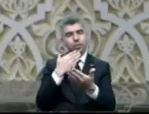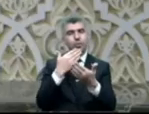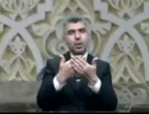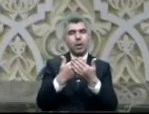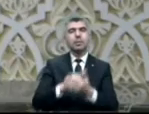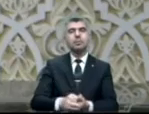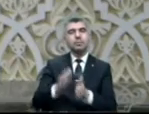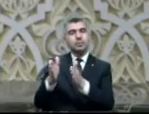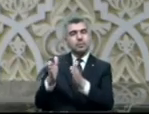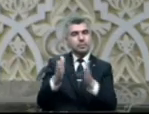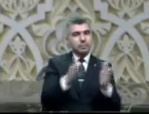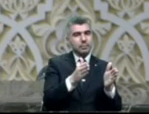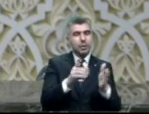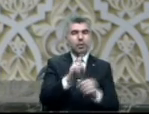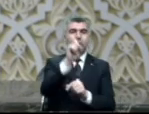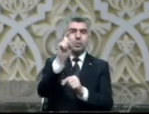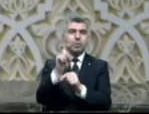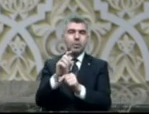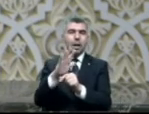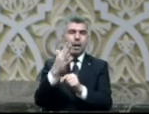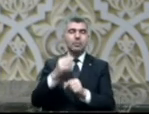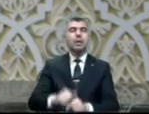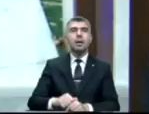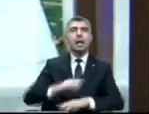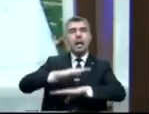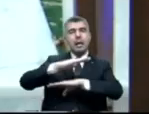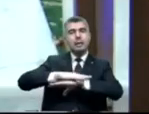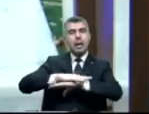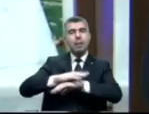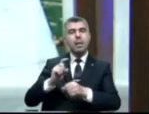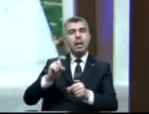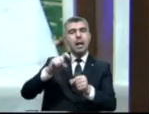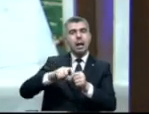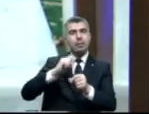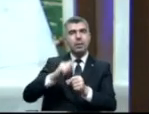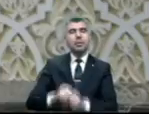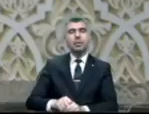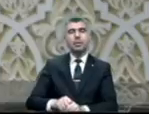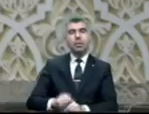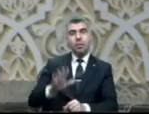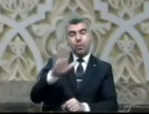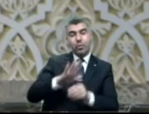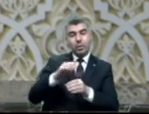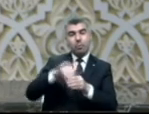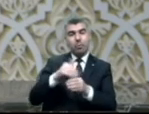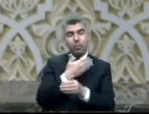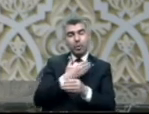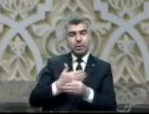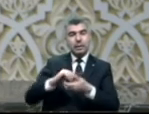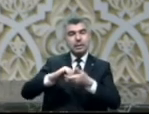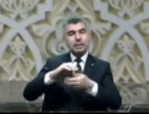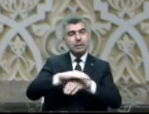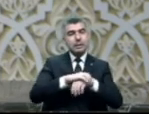جزيلا. إذا نمر إلى السؤال الخامس، موضوعه احترام الحرية النقابية. الكلمة لأحد السادة المستشارين من فريق الاتحاد العام